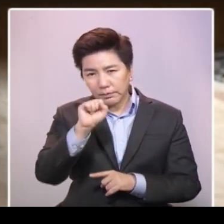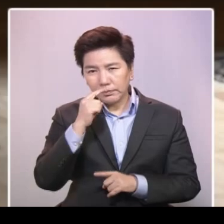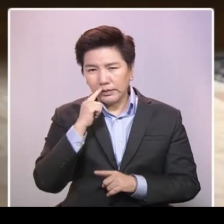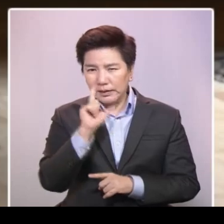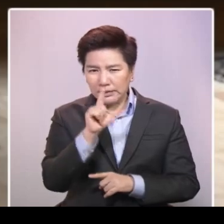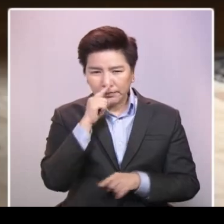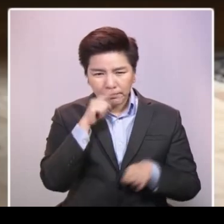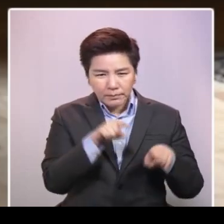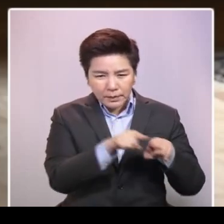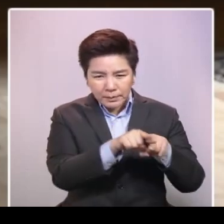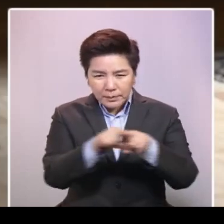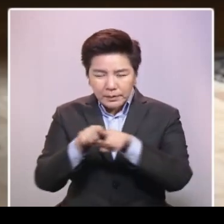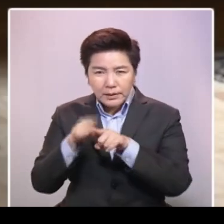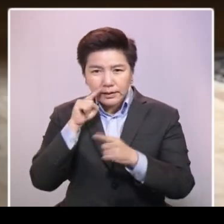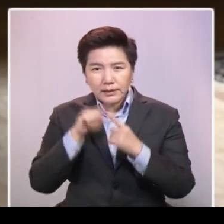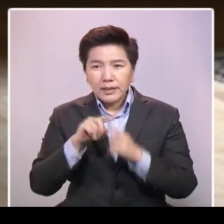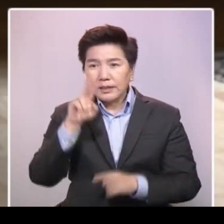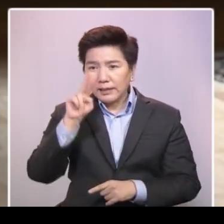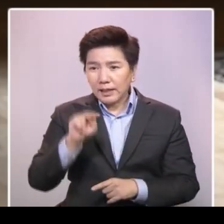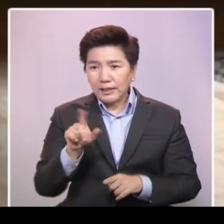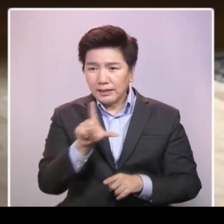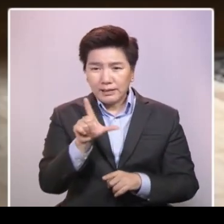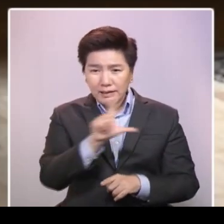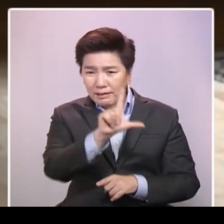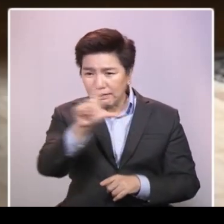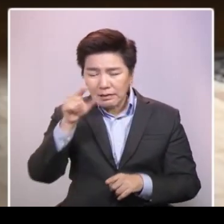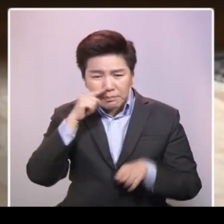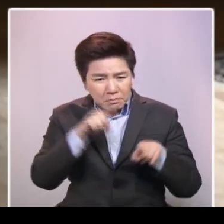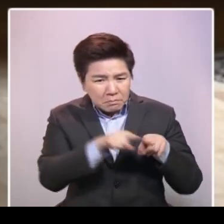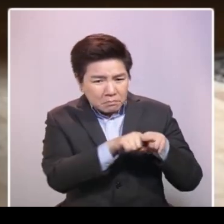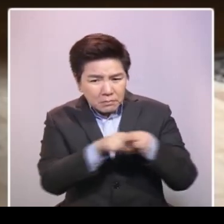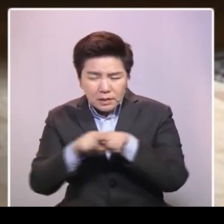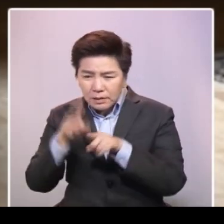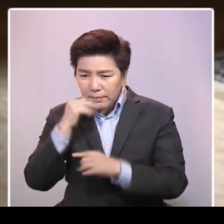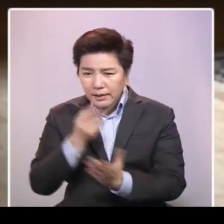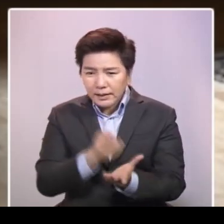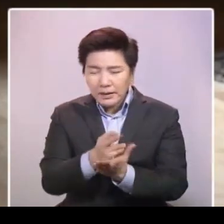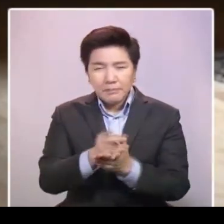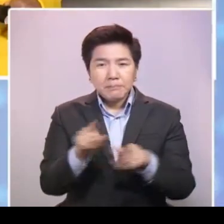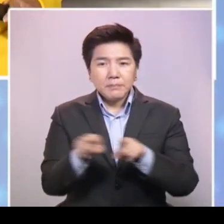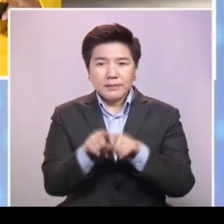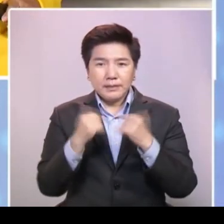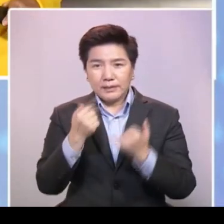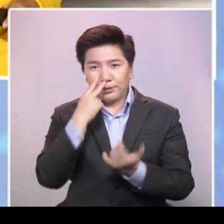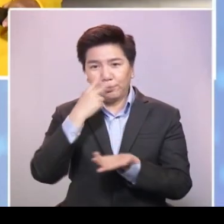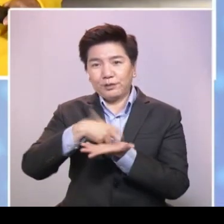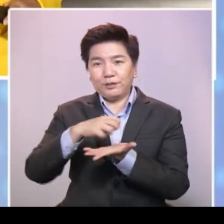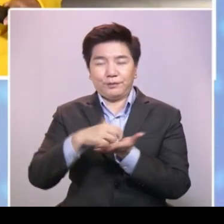แหมมันเหลืองเดียวกันนะคะอาจจะนัดกันไปตัดหรือเปล่านะคะเป็นที่เดียวกันค่ะคุณนพัฒและคุณกุลธิดาคะ